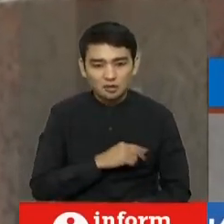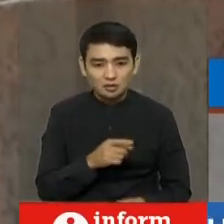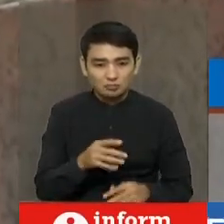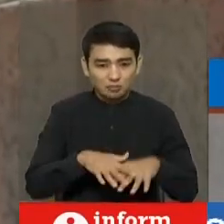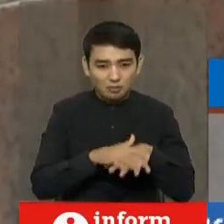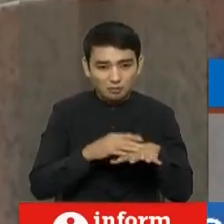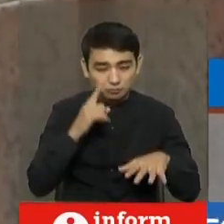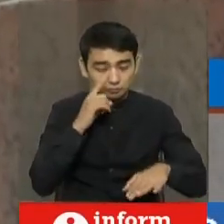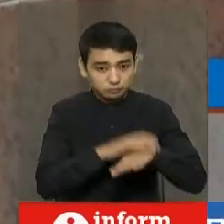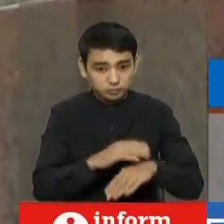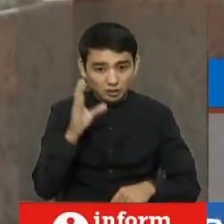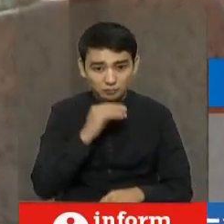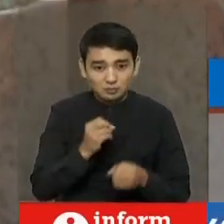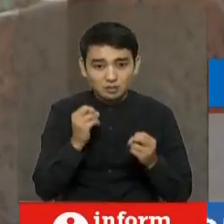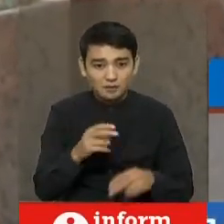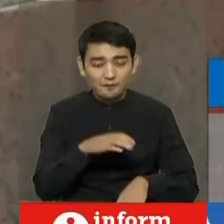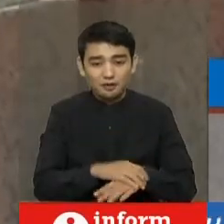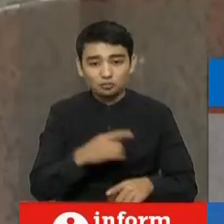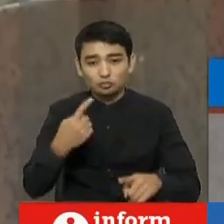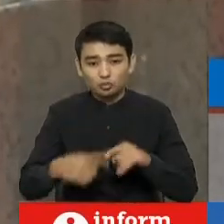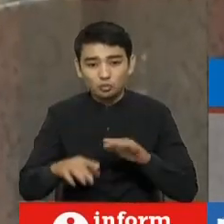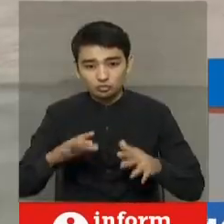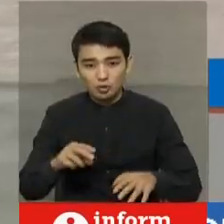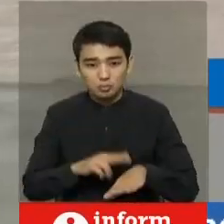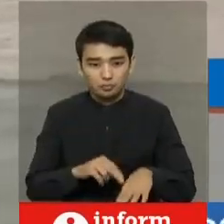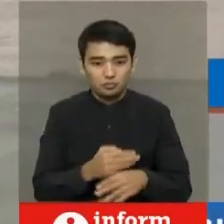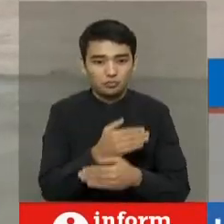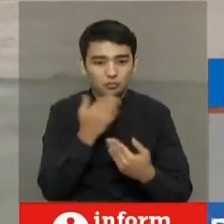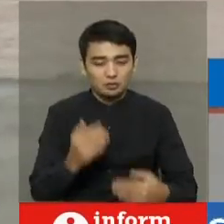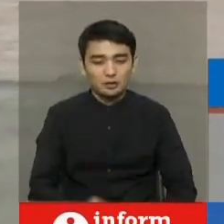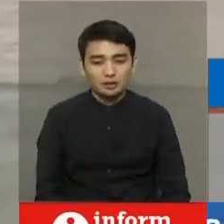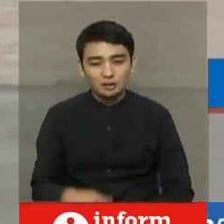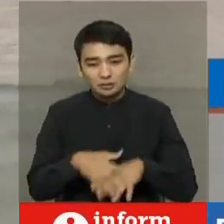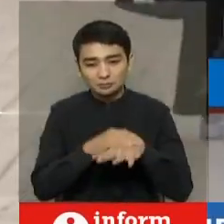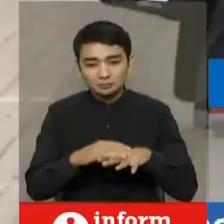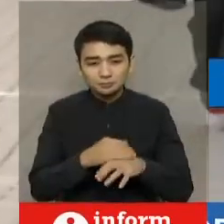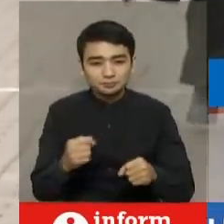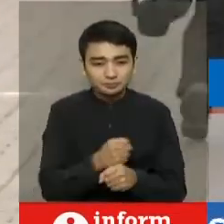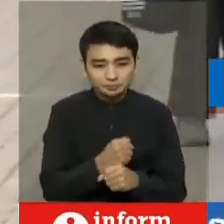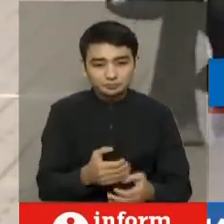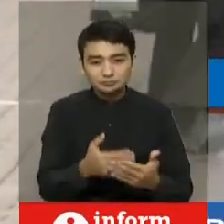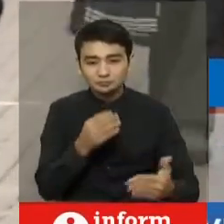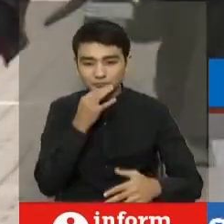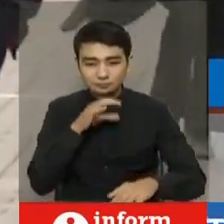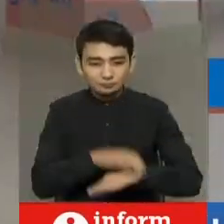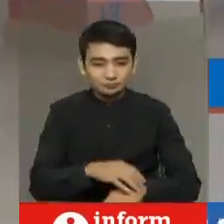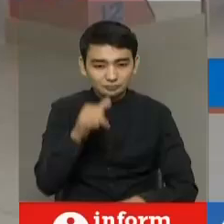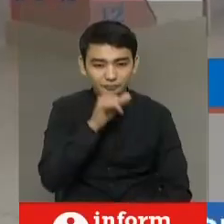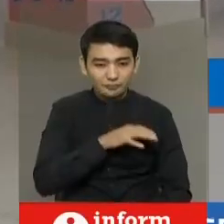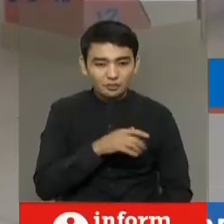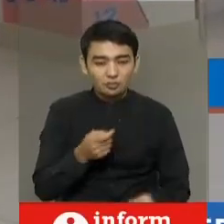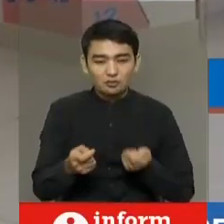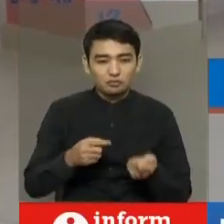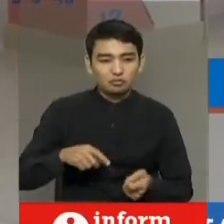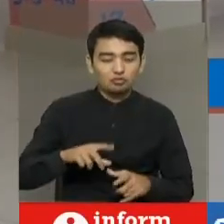не заметить. У нас и другие факты происходят, полиции нету. В том, что массовую драку не удалось предотвратить, сельчане винят и руководство